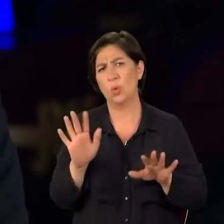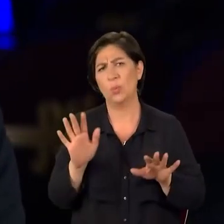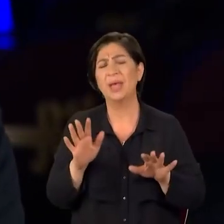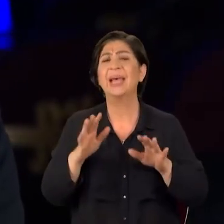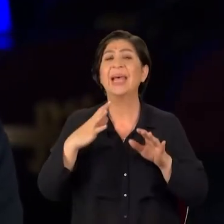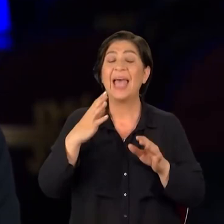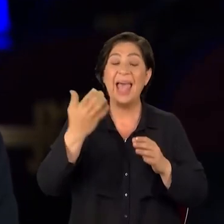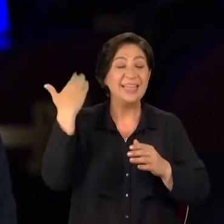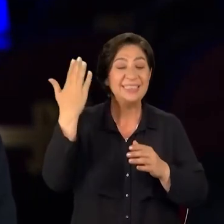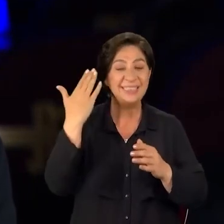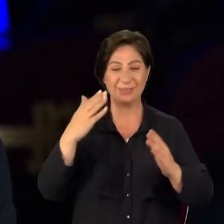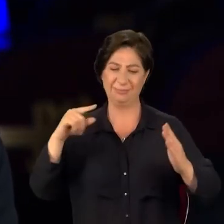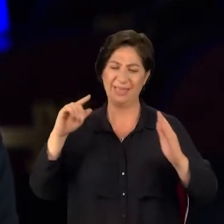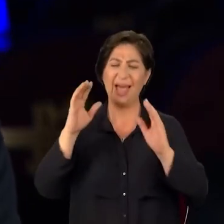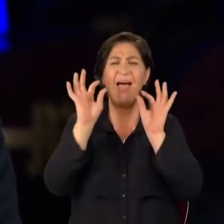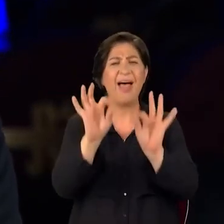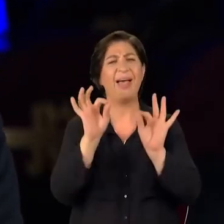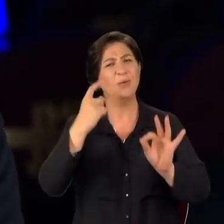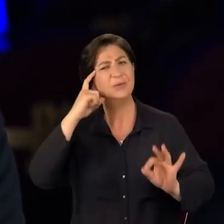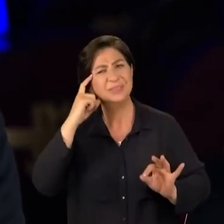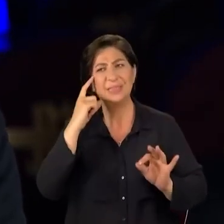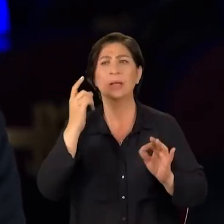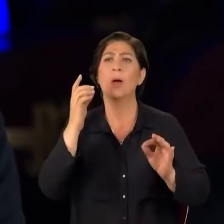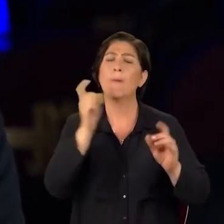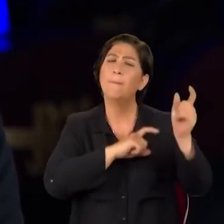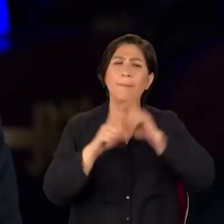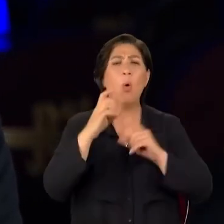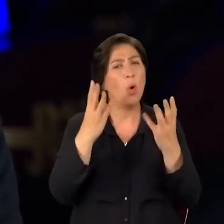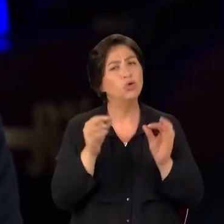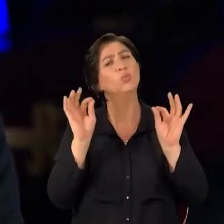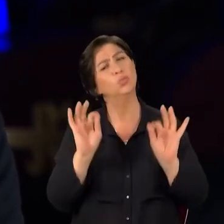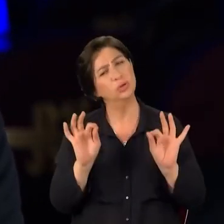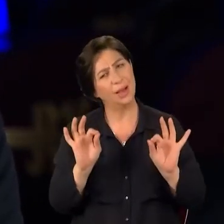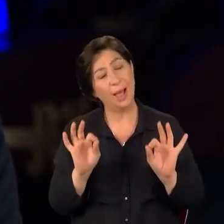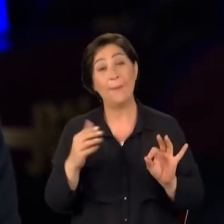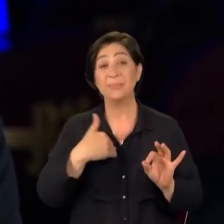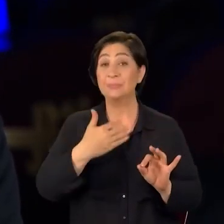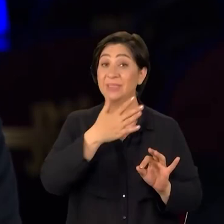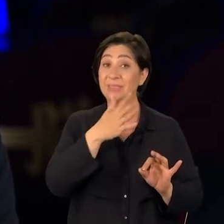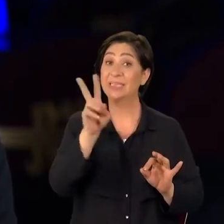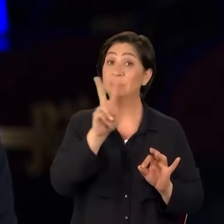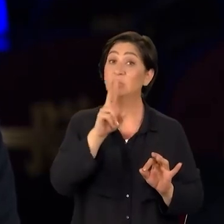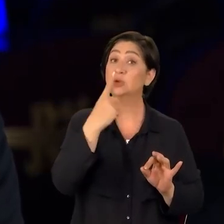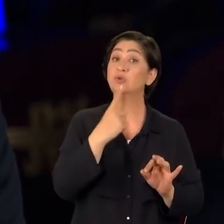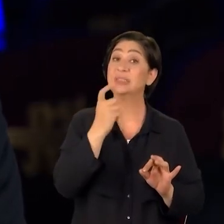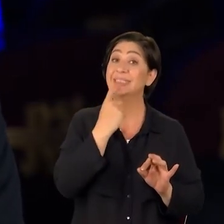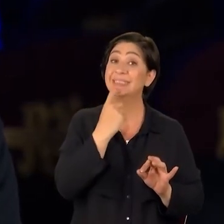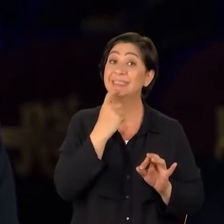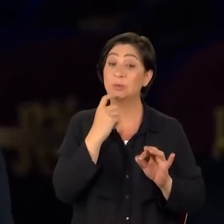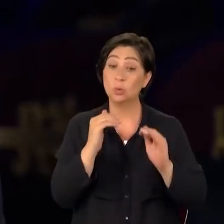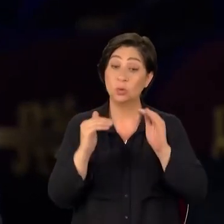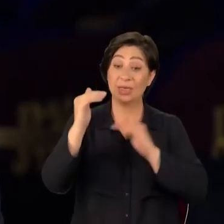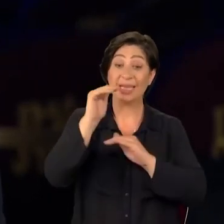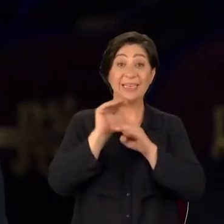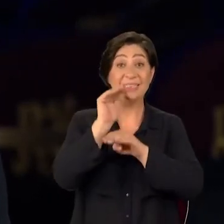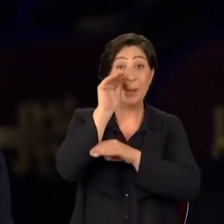düşünmüyorum. Ha, klasik ideolojilerin ciddi darbeler aldıkları muhakkak. bizim bildiğimiz ya da 20. yüzyılı üzerinden